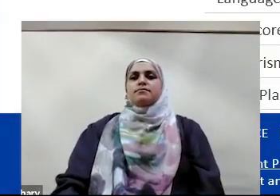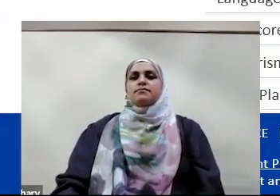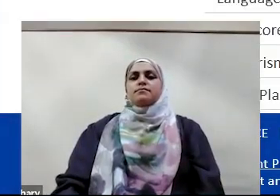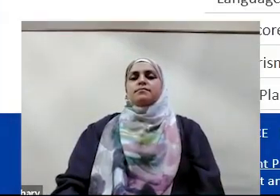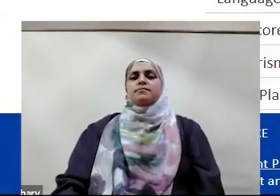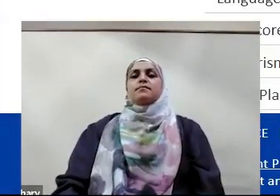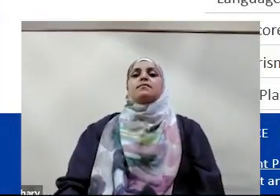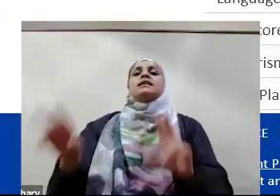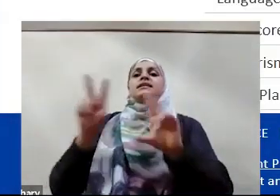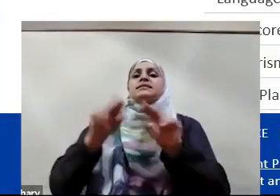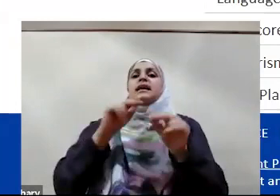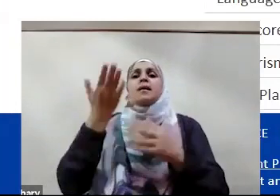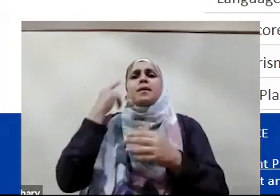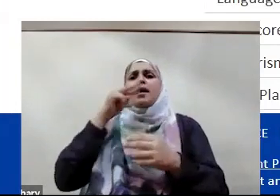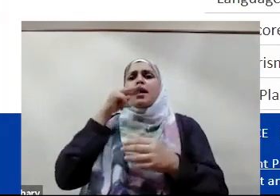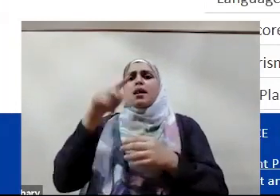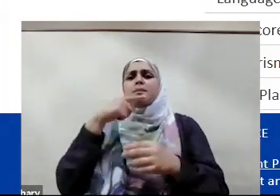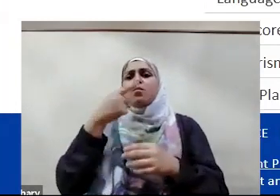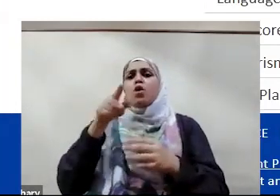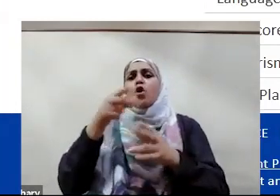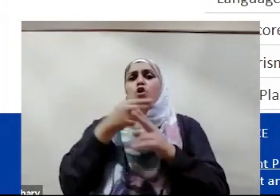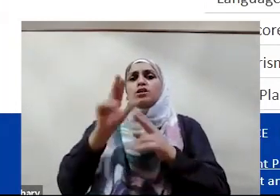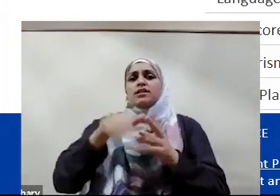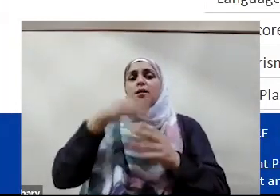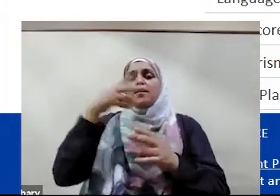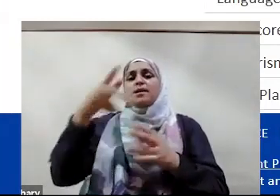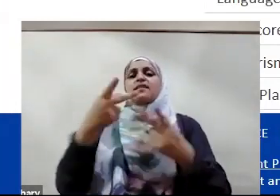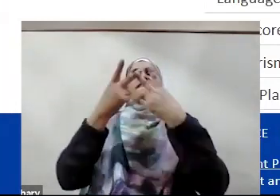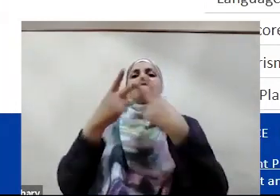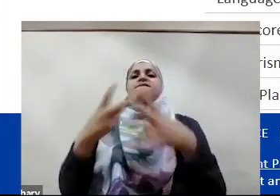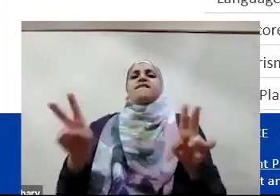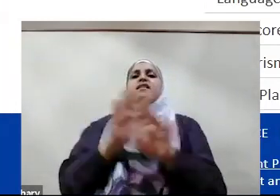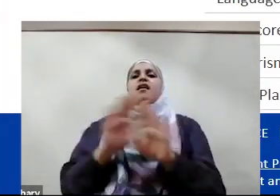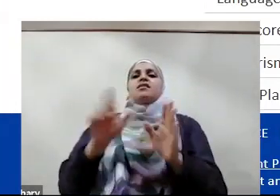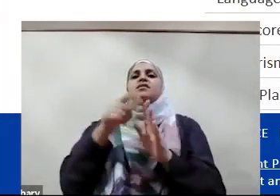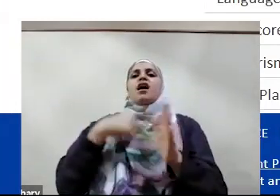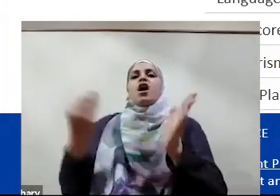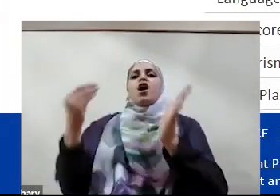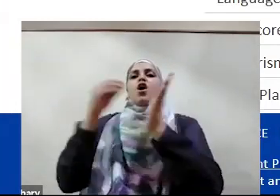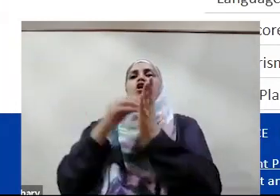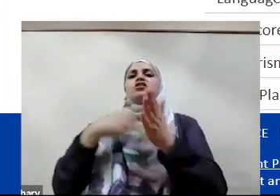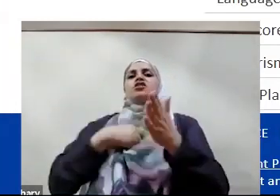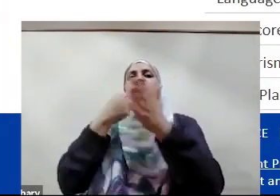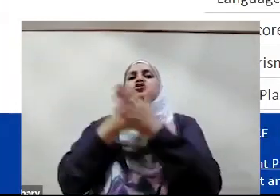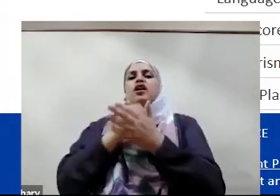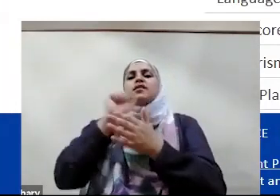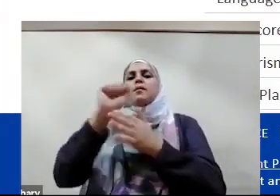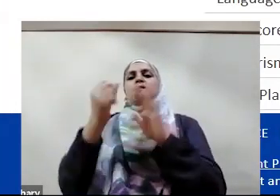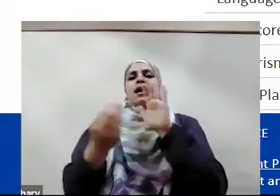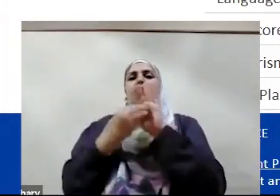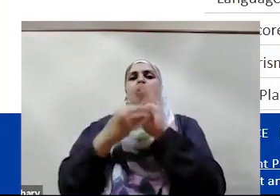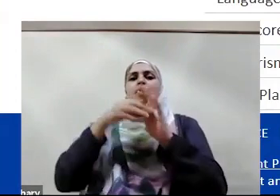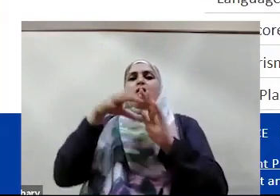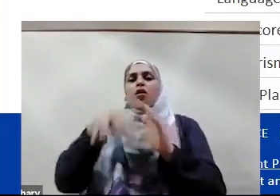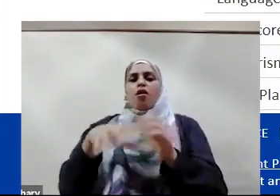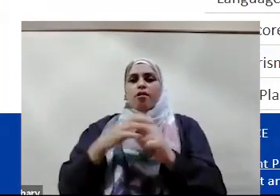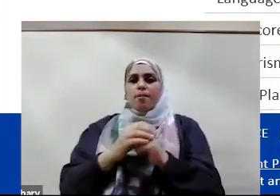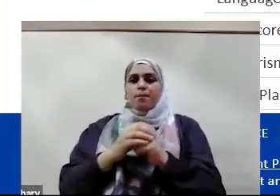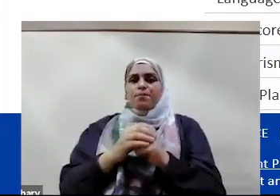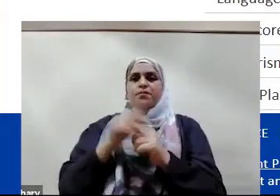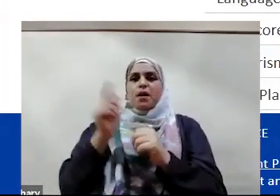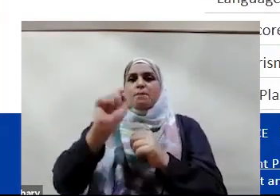زي ما قلنا الجزء اللي بعديه فتح لي بقى ان انا ارفق الشهادة بتاعة جامعة القاهرة، هو يعني هتلاقوا